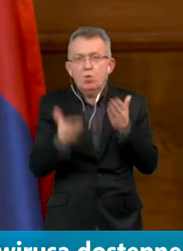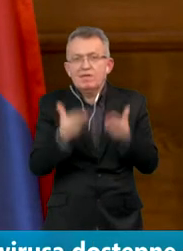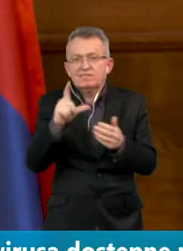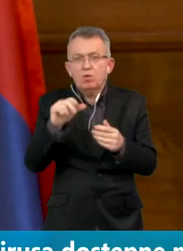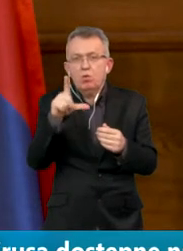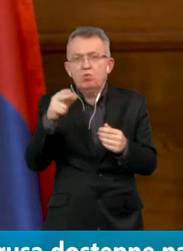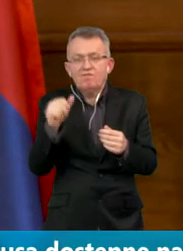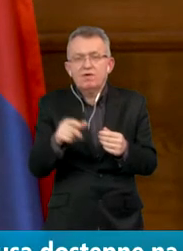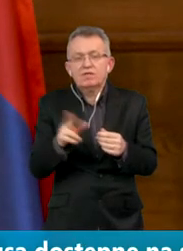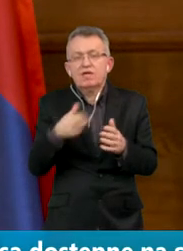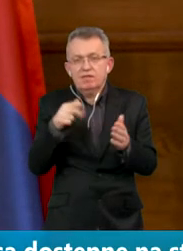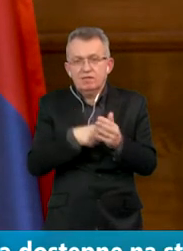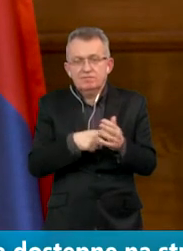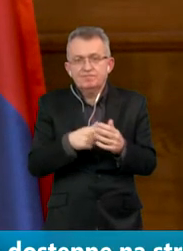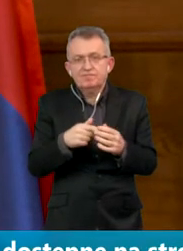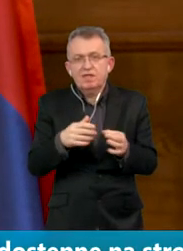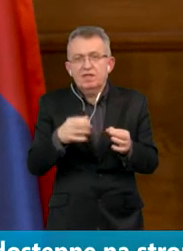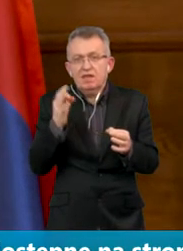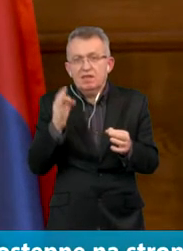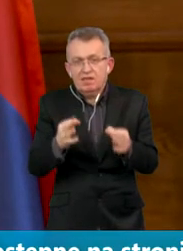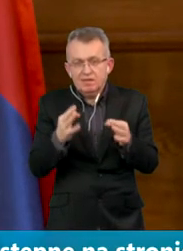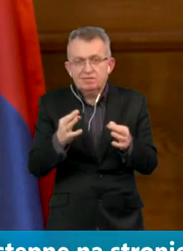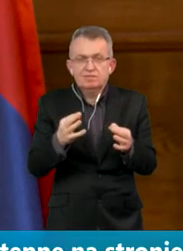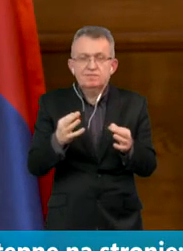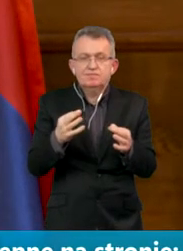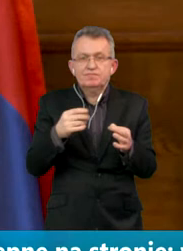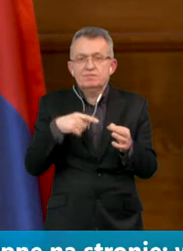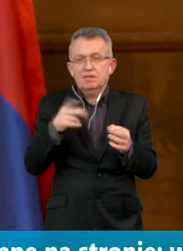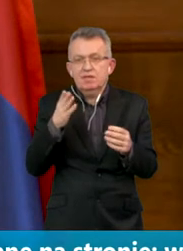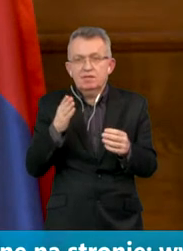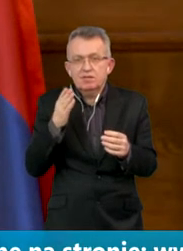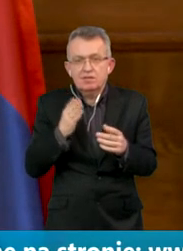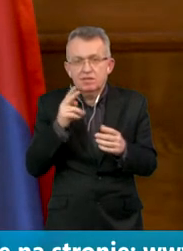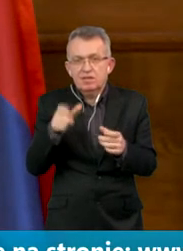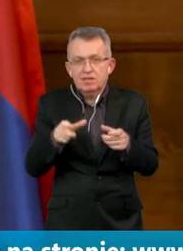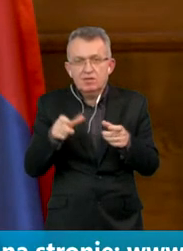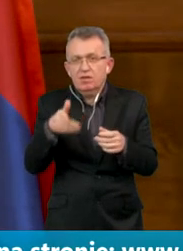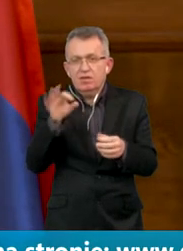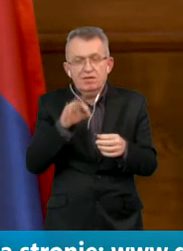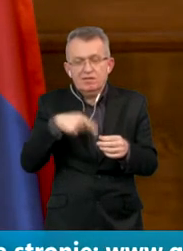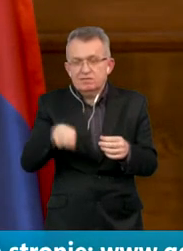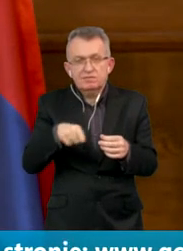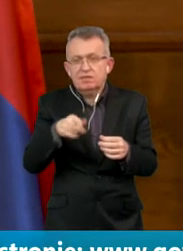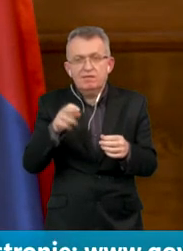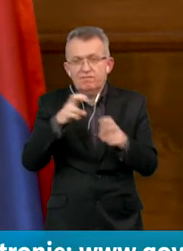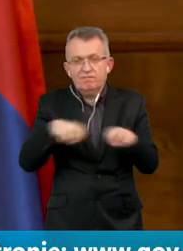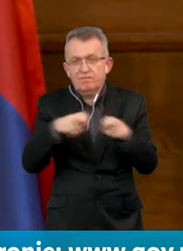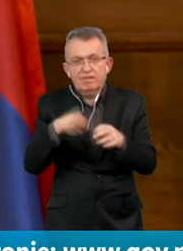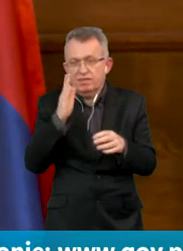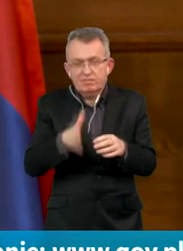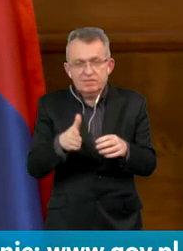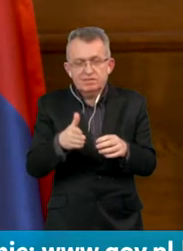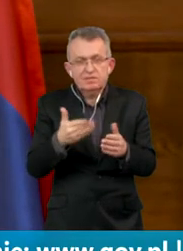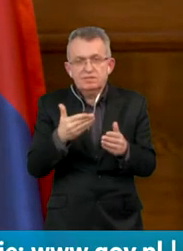Ludowa? Panie Andrzeju, no niestety w tej perspektywie wymienione przez Pana torowiska nie będą przebudowywane,